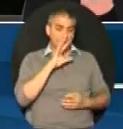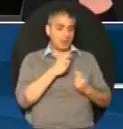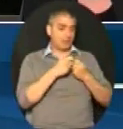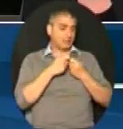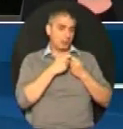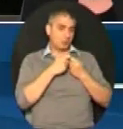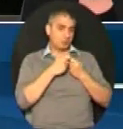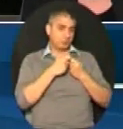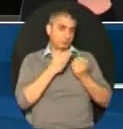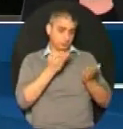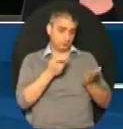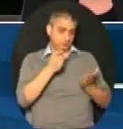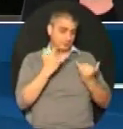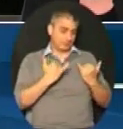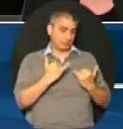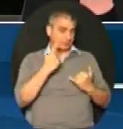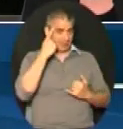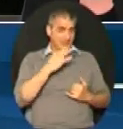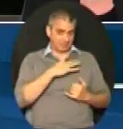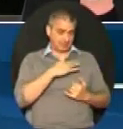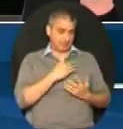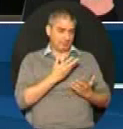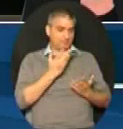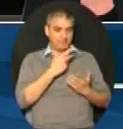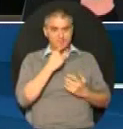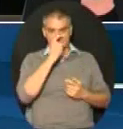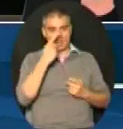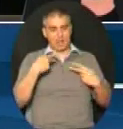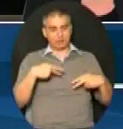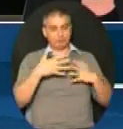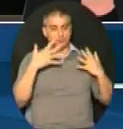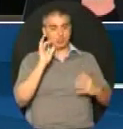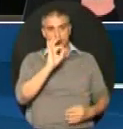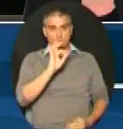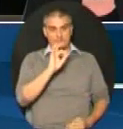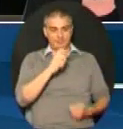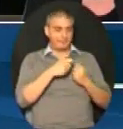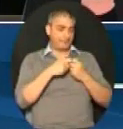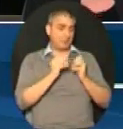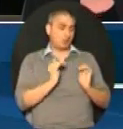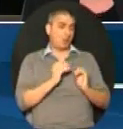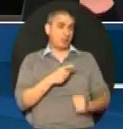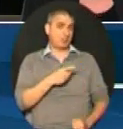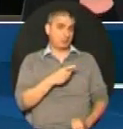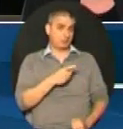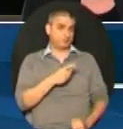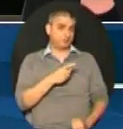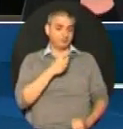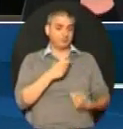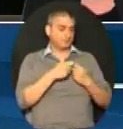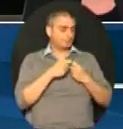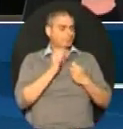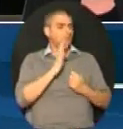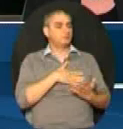ארגון, שאתה כרגע, לפי דעתי, מעיד על החשש הגדול שלכם, הארגון הקטן הזה, שהוא ארגון